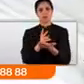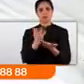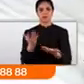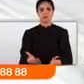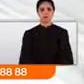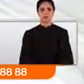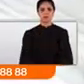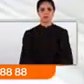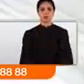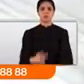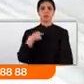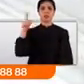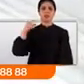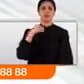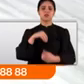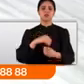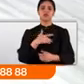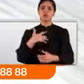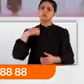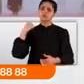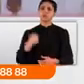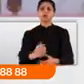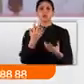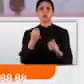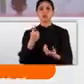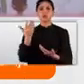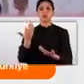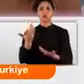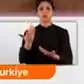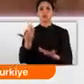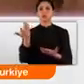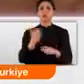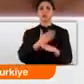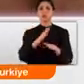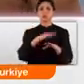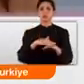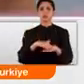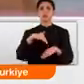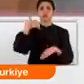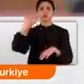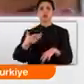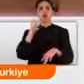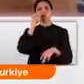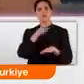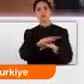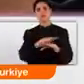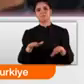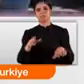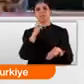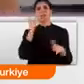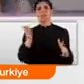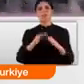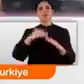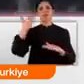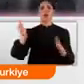senin için canımı veririm kızım, niye bu hallere düştün Derya? Artık vuslat vaktiydi. Anne kız yıllar sonra stüdyoda bir